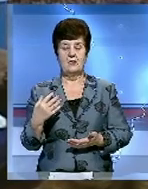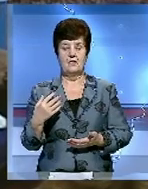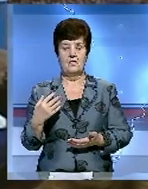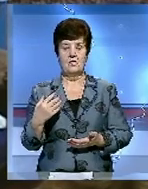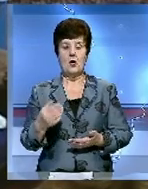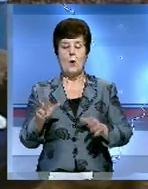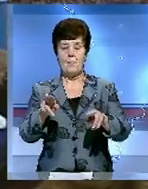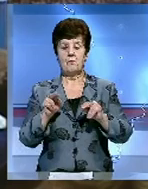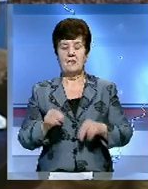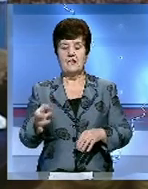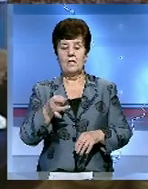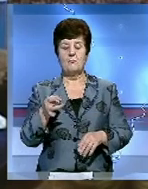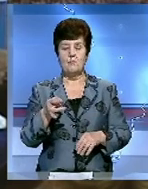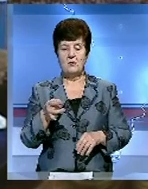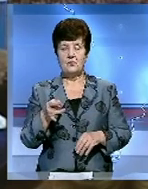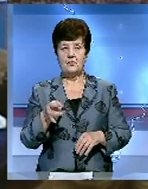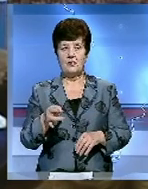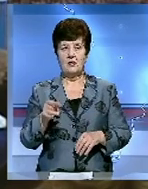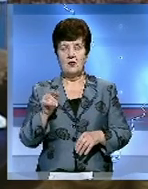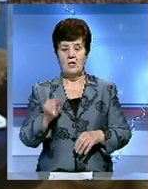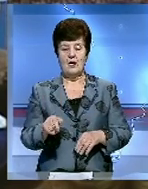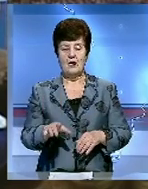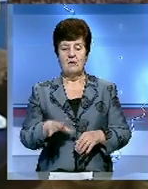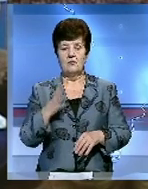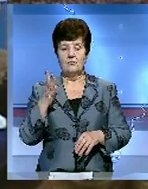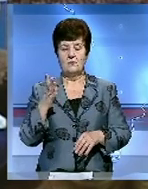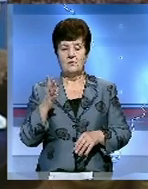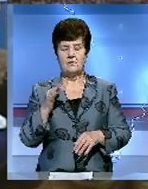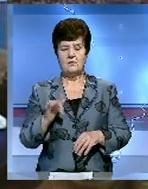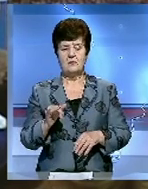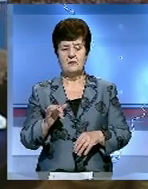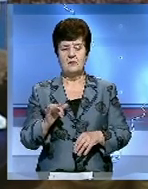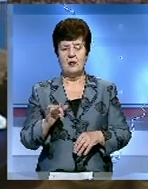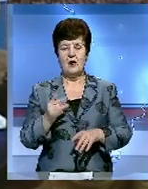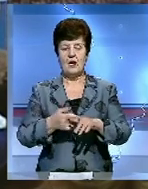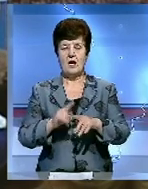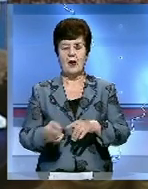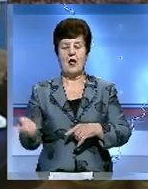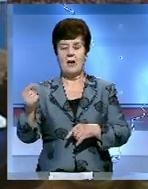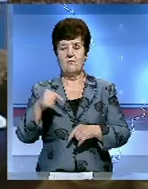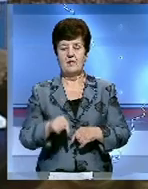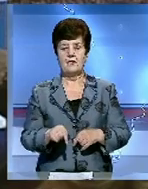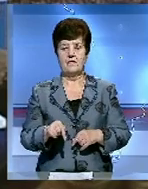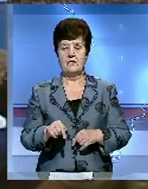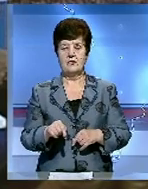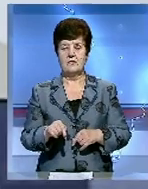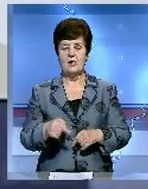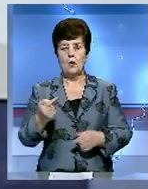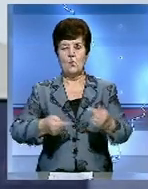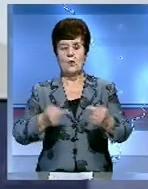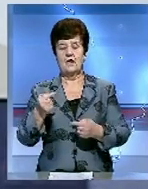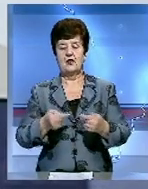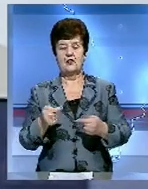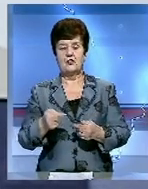Parlamentul Republicii a creat un organ nou care a venit cu decizii critice în ce privesc mai